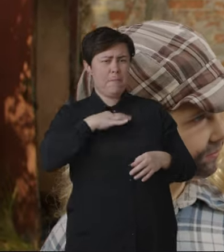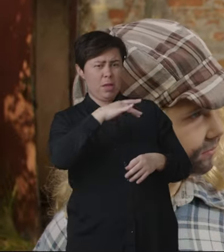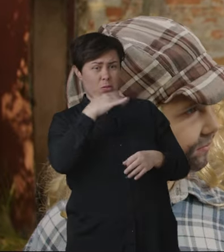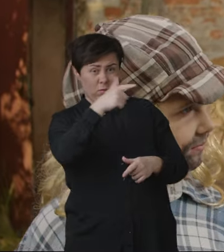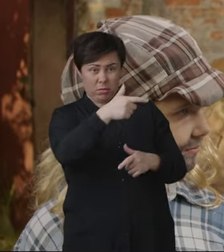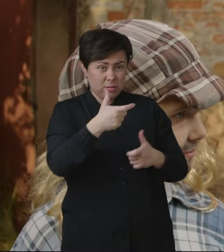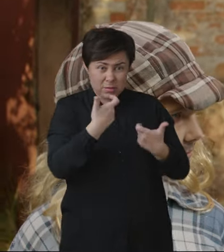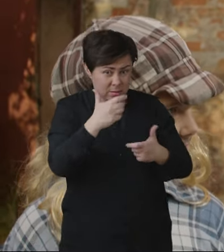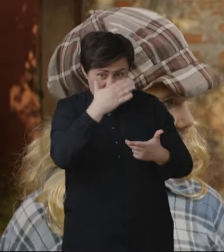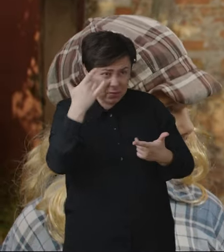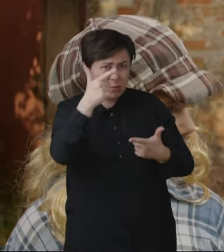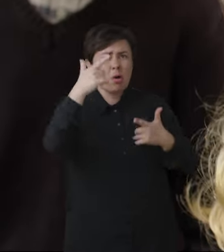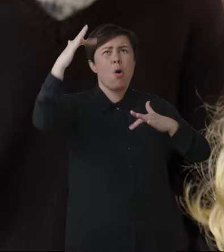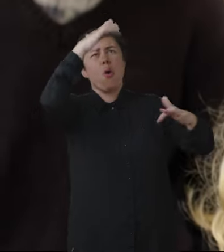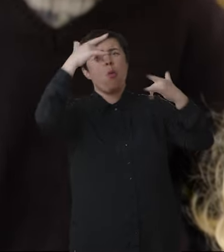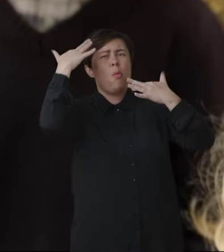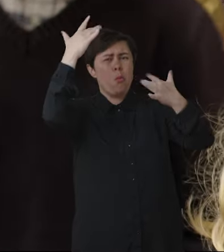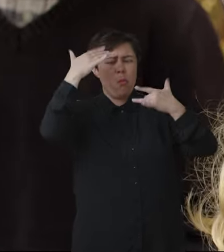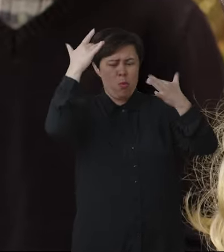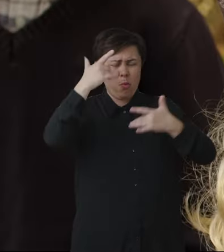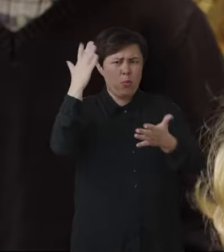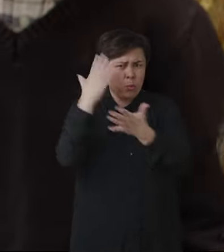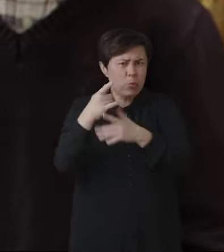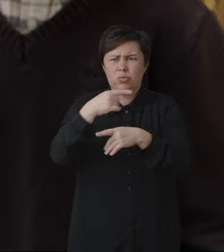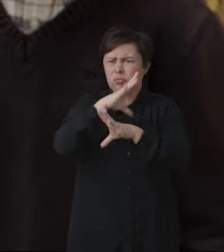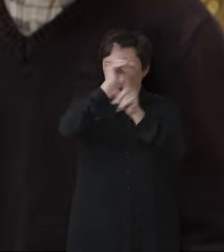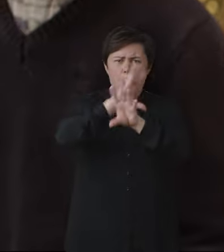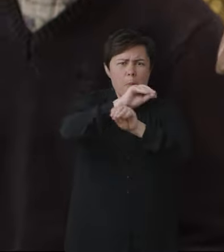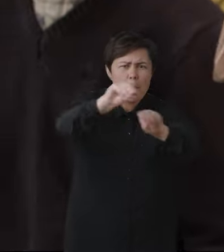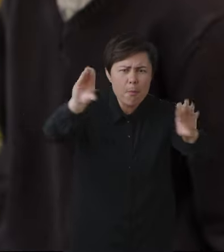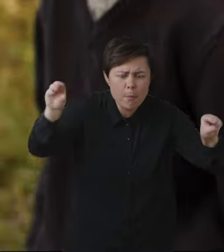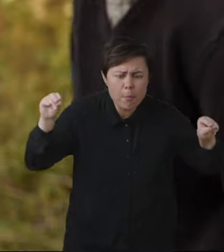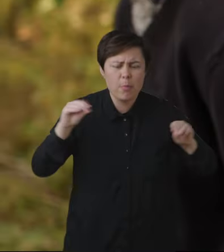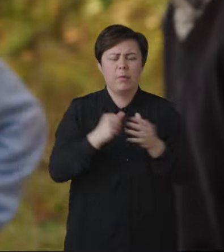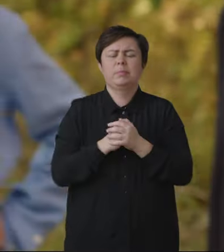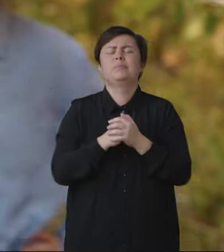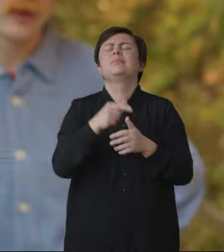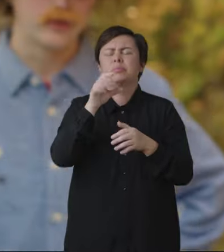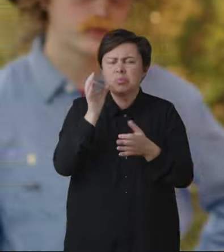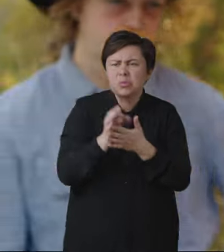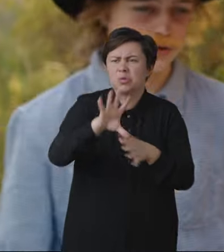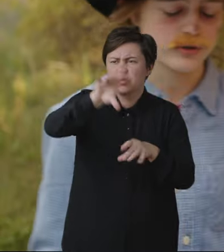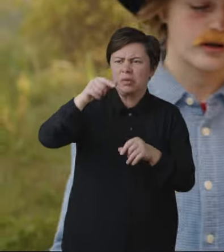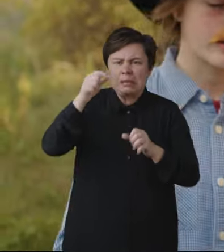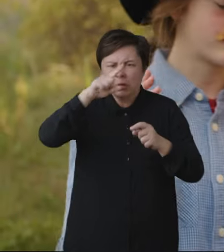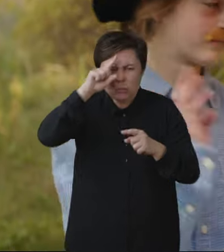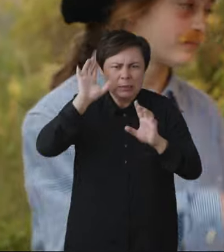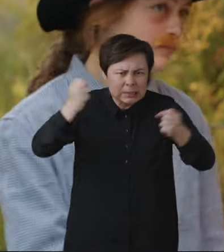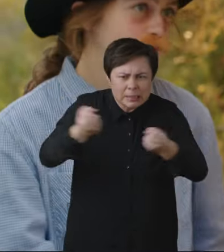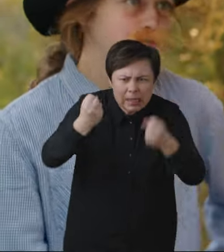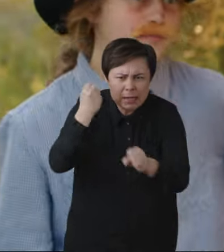Co pan głową w chmurach buja? Wszyscy o tym teraz trąbią. No, i teraz to pewnie wszystkie jednostki się